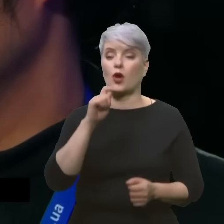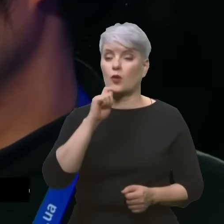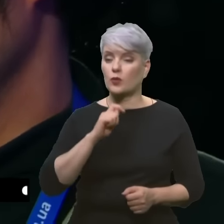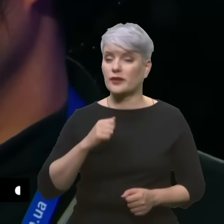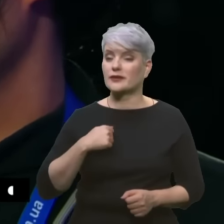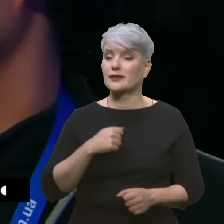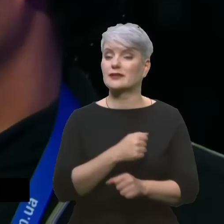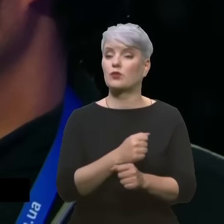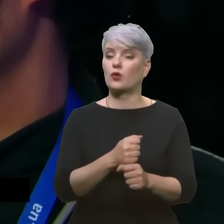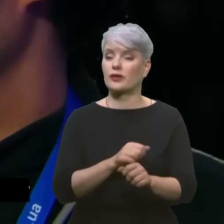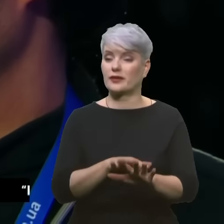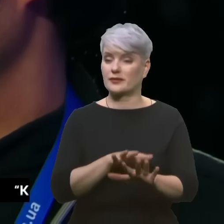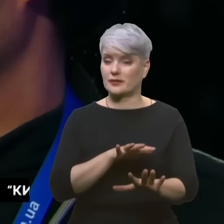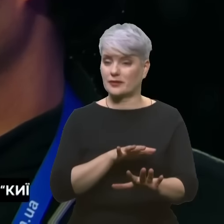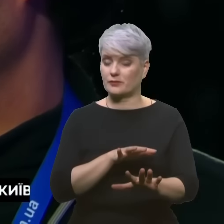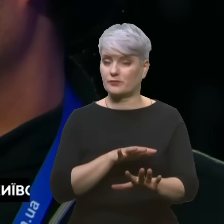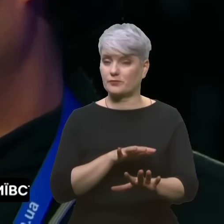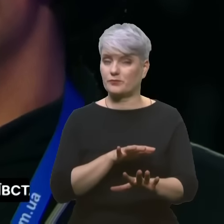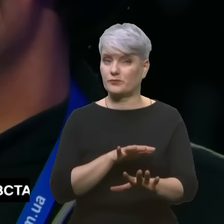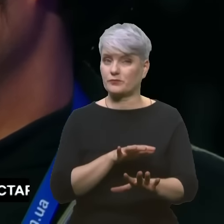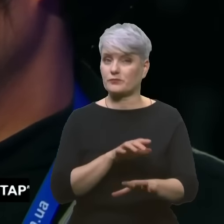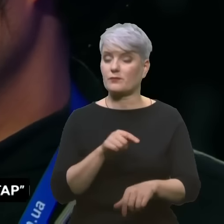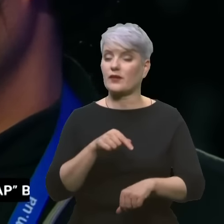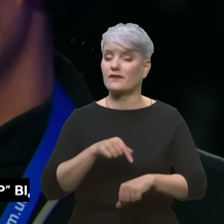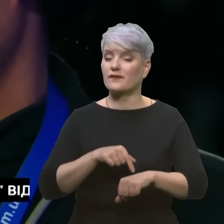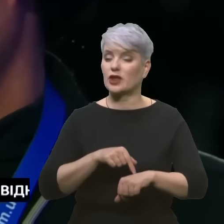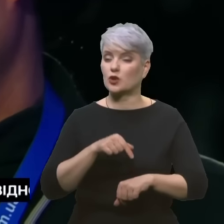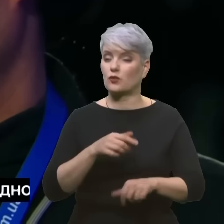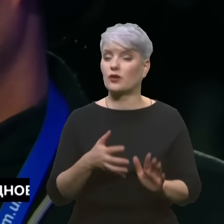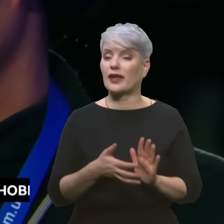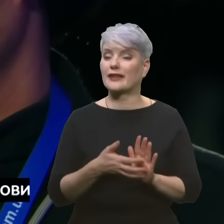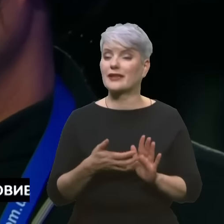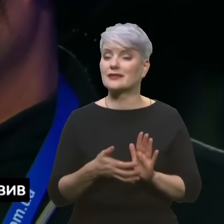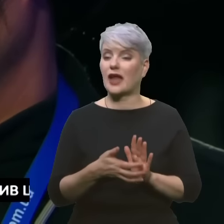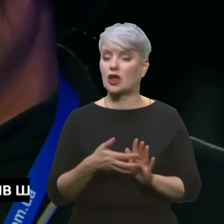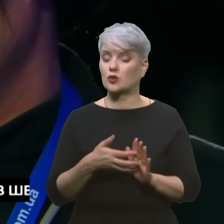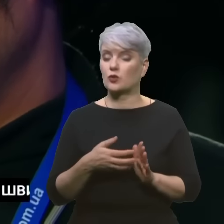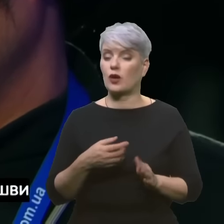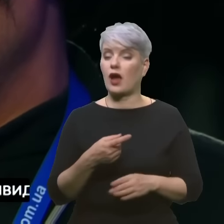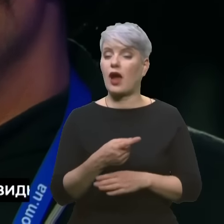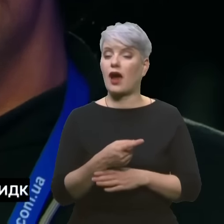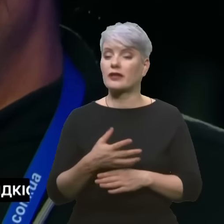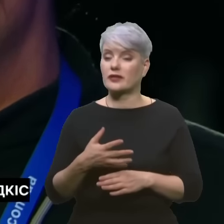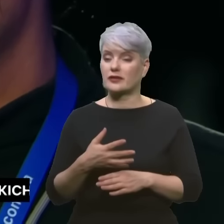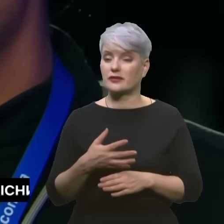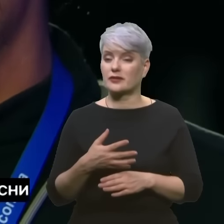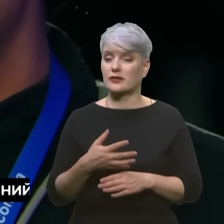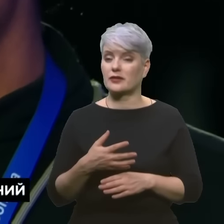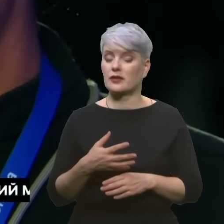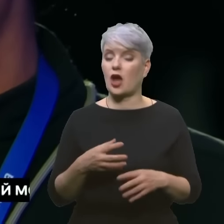збройні сили, вони відчувають нестачу артилерійських